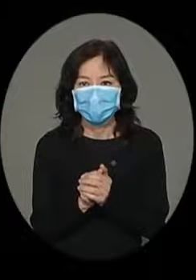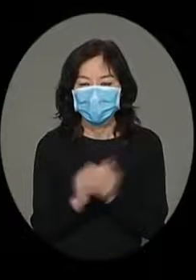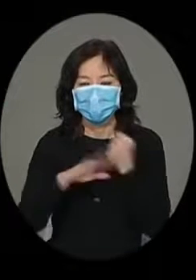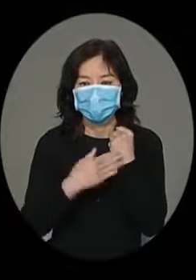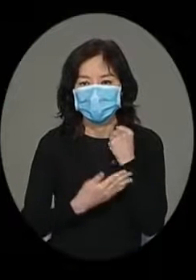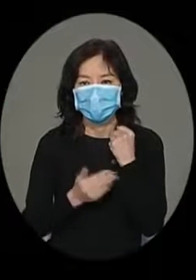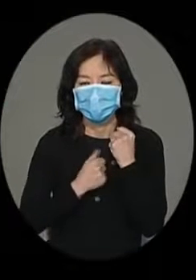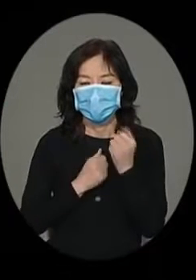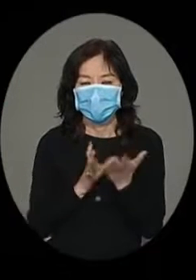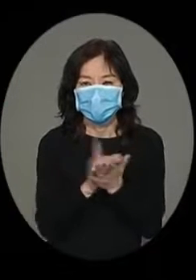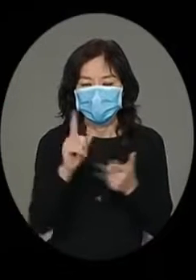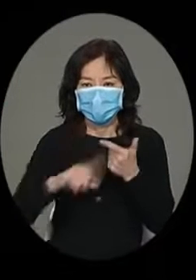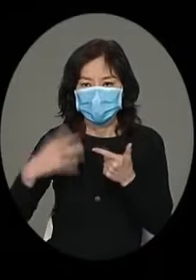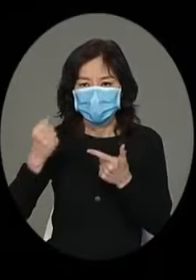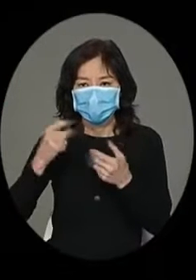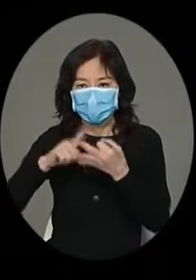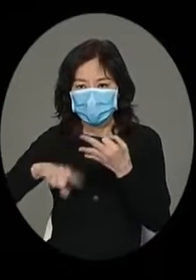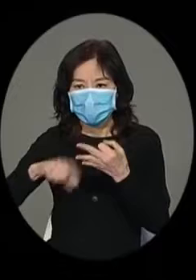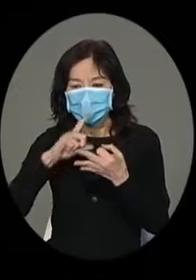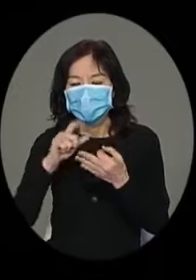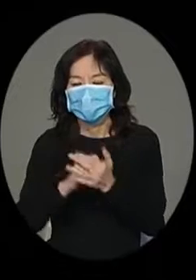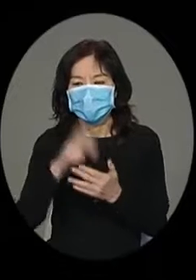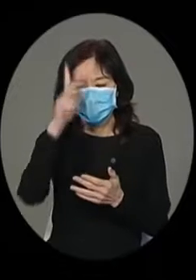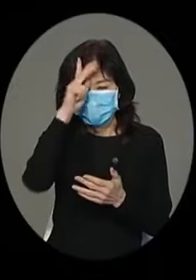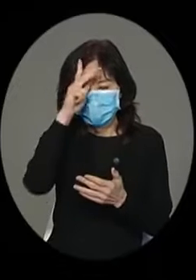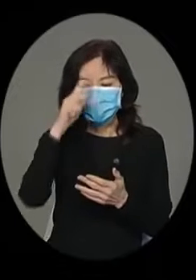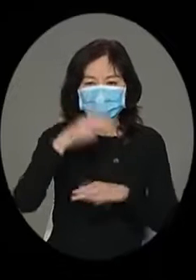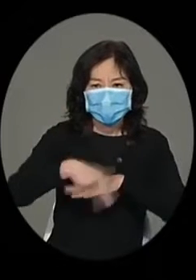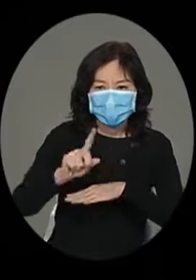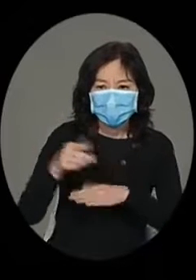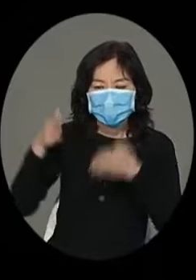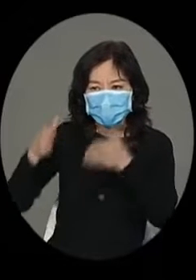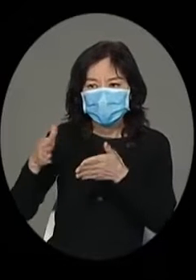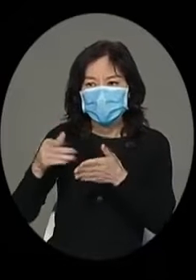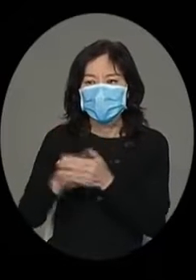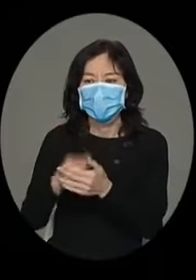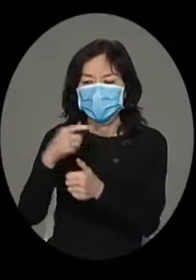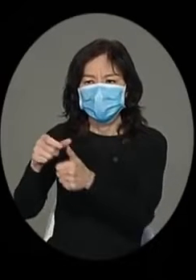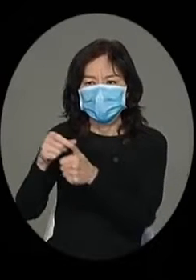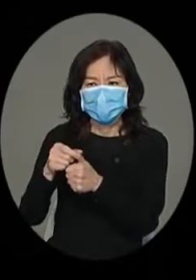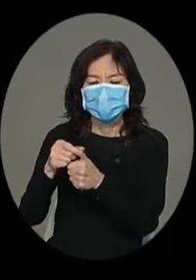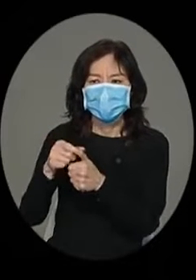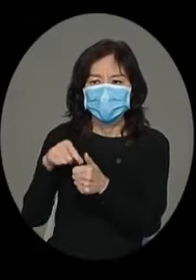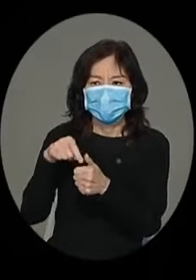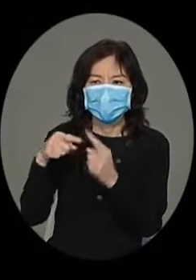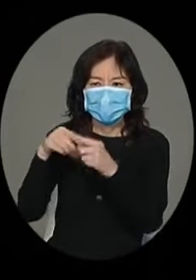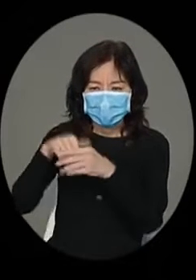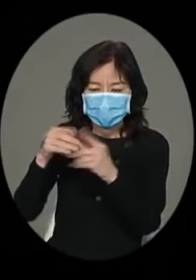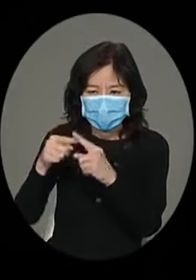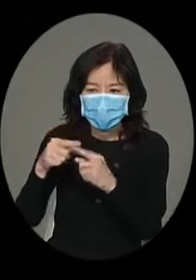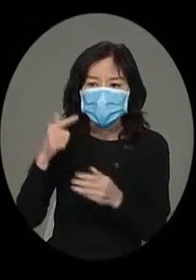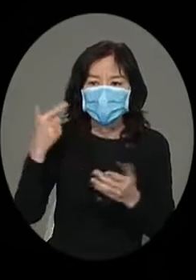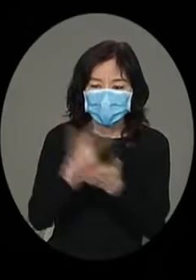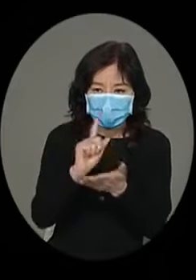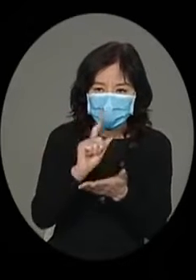大律師公會副主席葉巧琪就認為，既然政府的意圖是針對免遣返申請人，最好的做法是